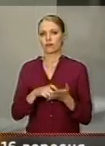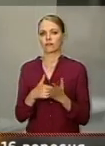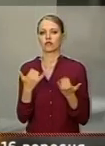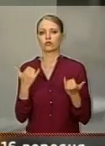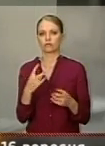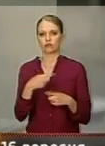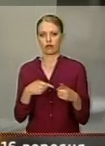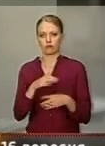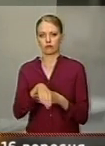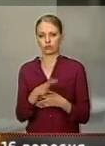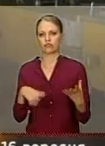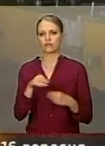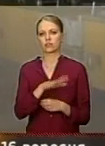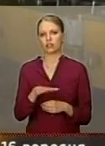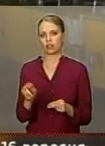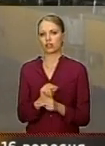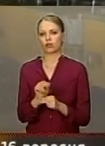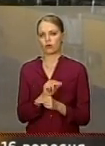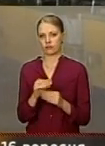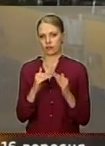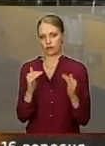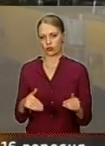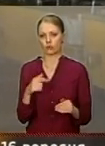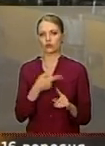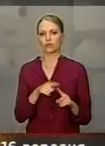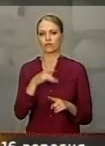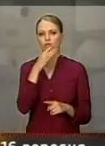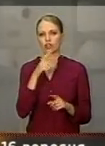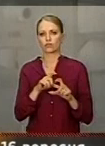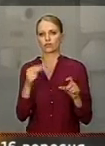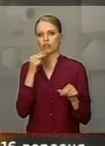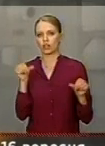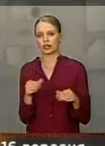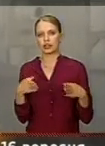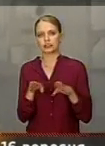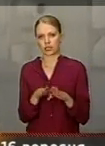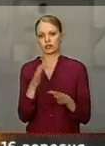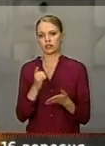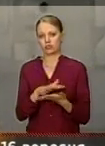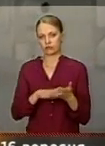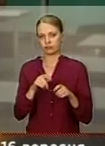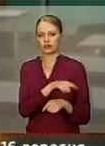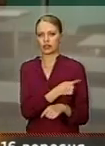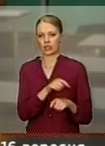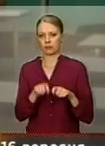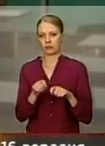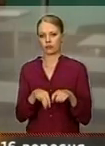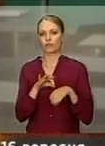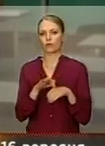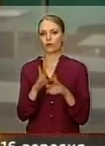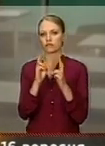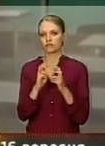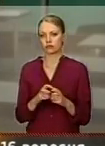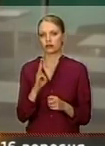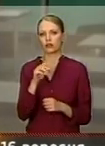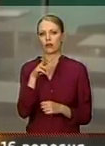сьогодні напівпорожньо. Всі дітлахи лікуються амбулаторно. Тим часом шкільна їдальня закрита і триває санітарна перевірка. Проводиться дослідження